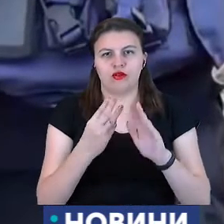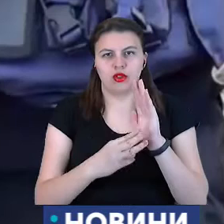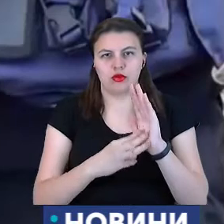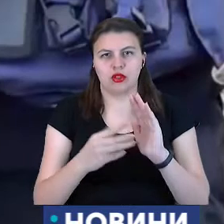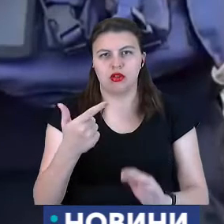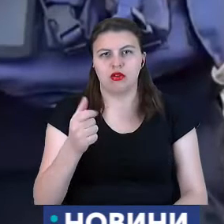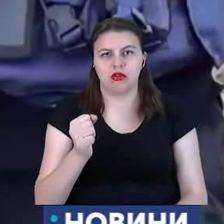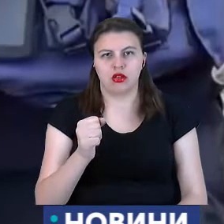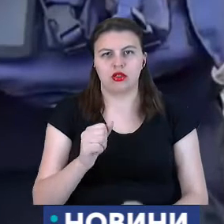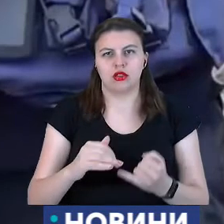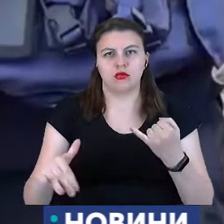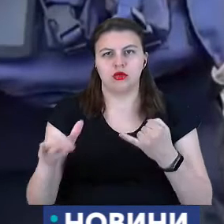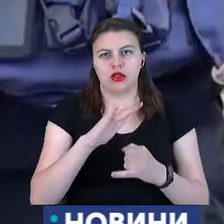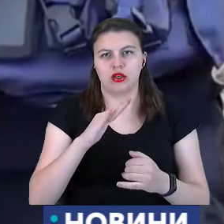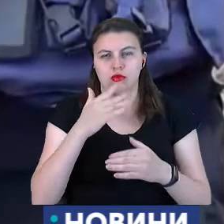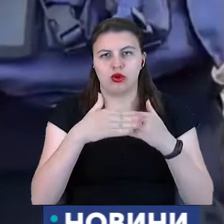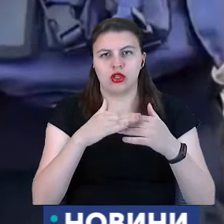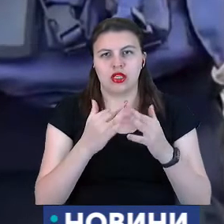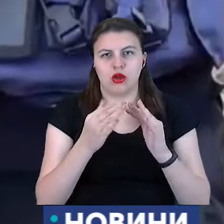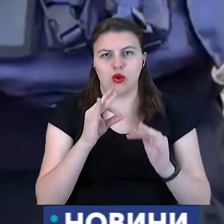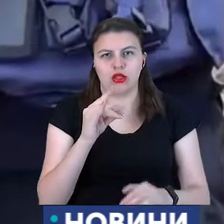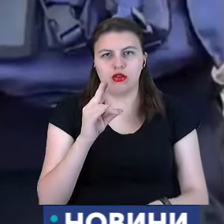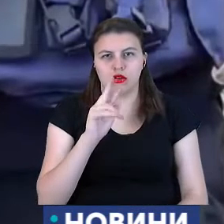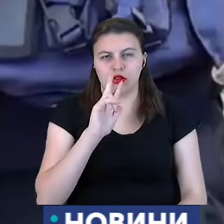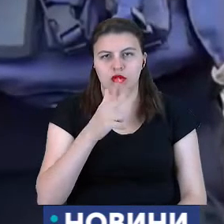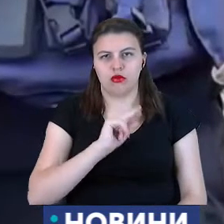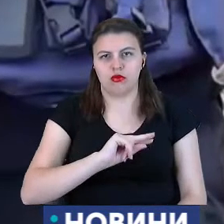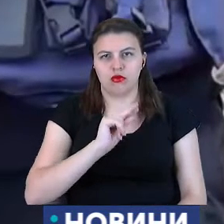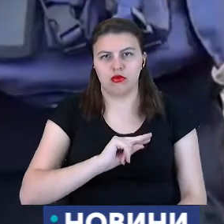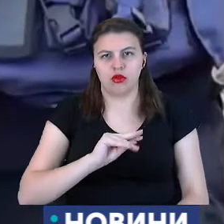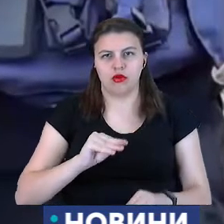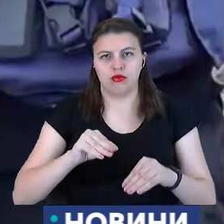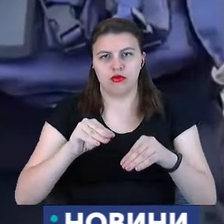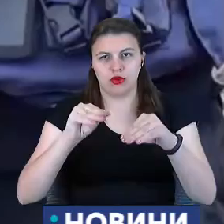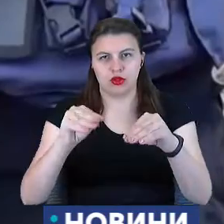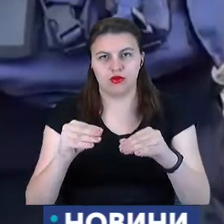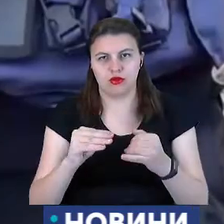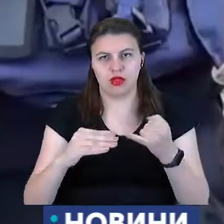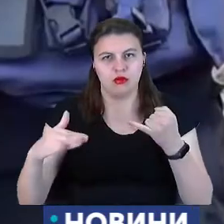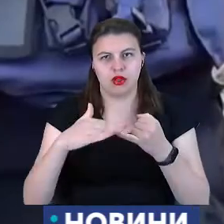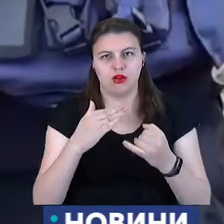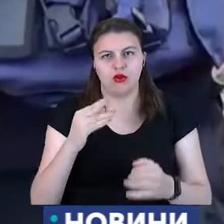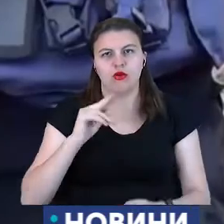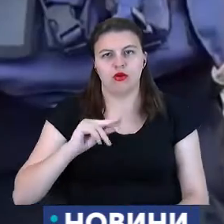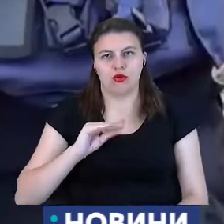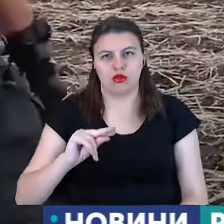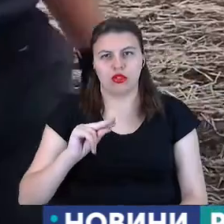працювали 3 роки. Землю, що призначена для посівів, передали у користування місцевих фермерів. Детальніше у